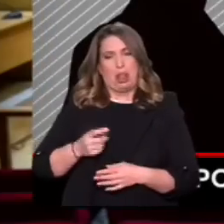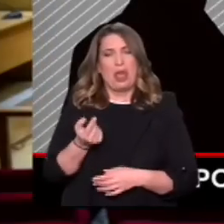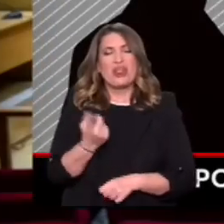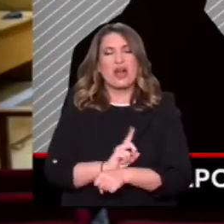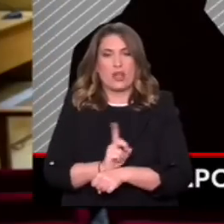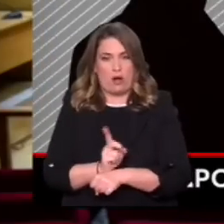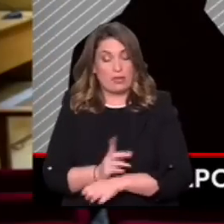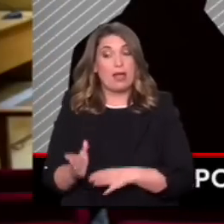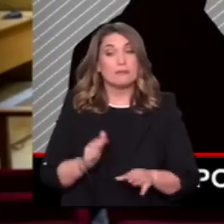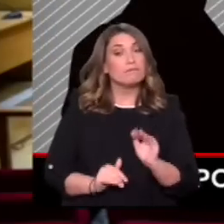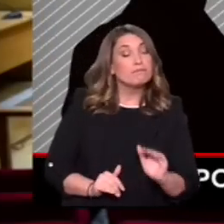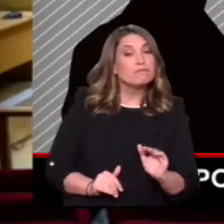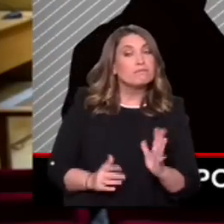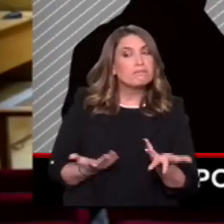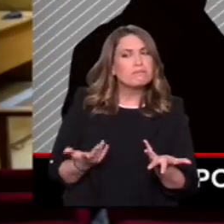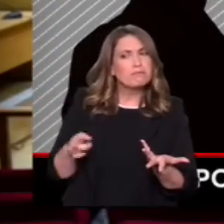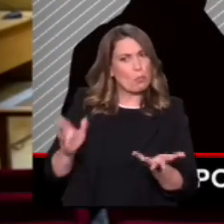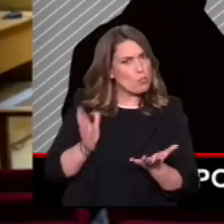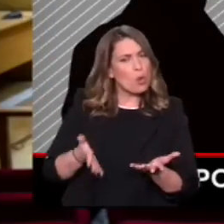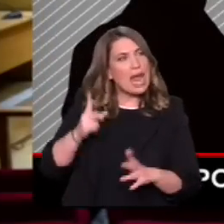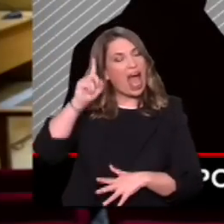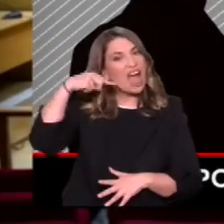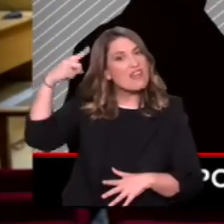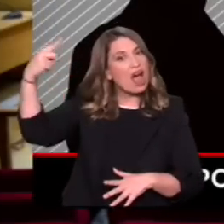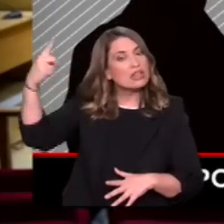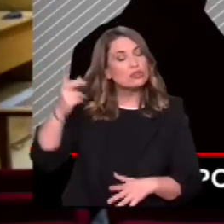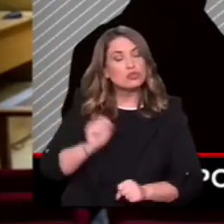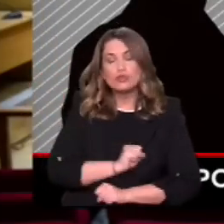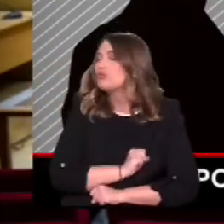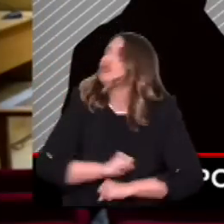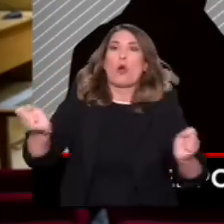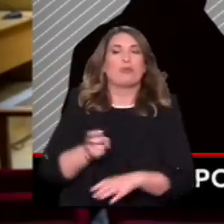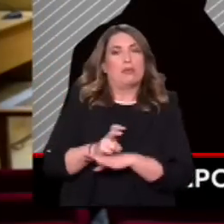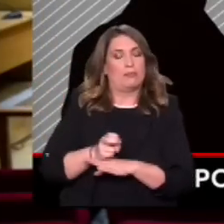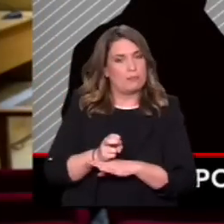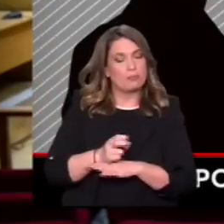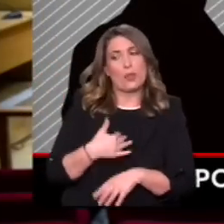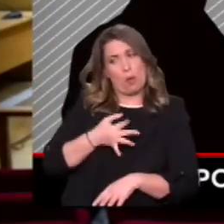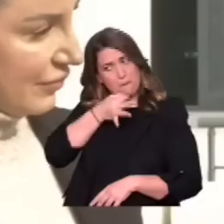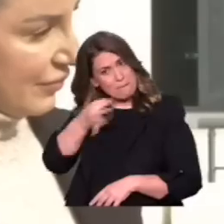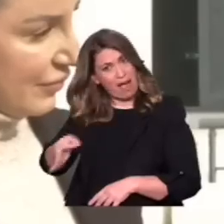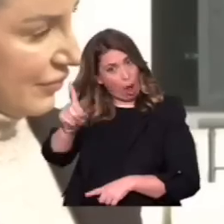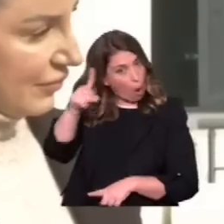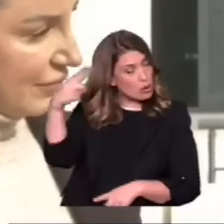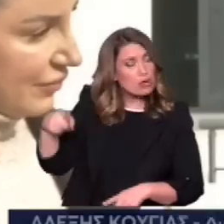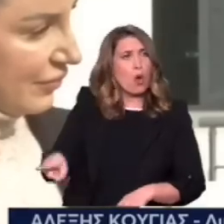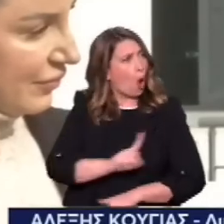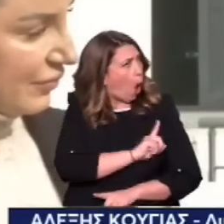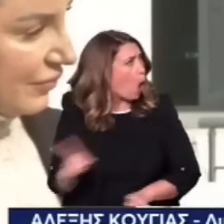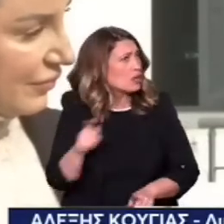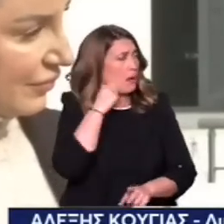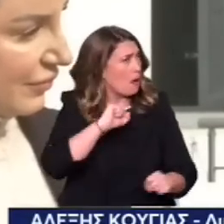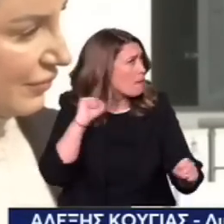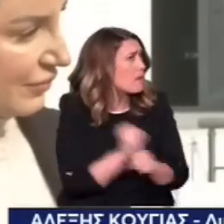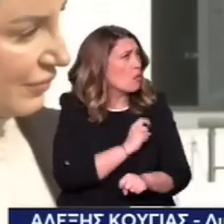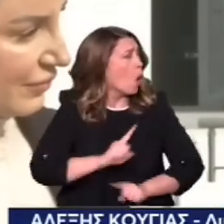Ναι, εκεί πήγε και το μυαλό μου. Σκέφτηκα ότι μπορεί να βίασε ένα τρόμο, αλλά η μαμά επέμενε για σπασμούς. Εδώ λένε ότι η κυρία